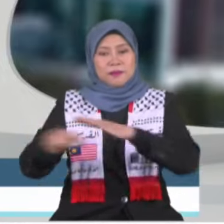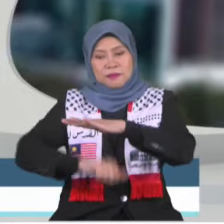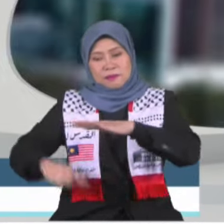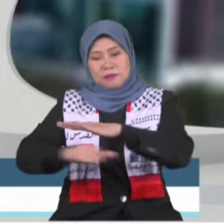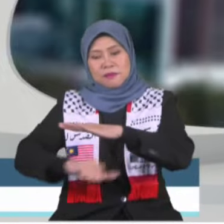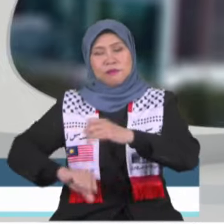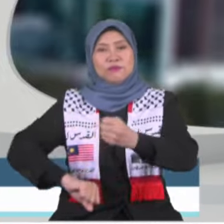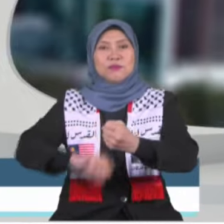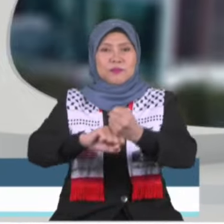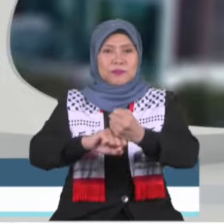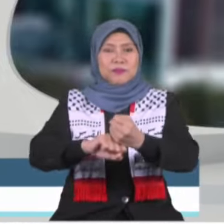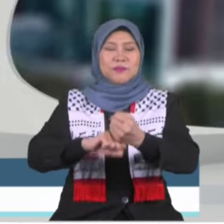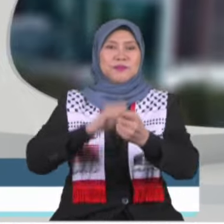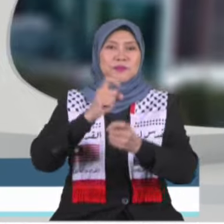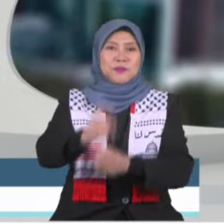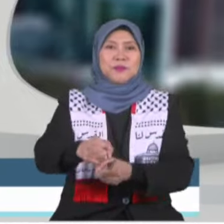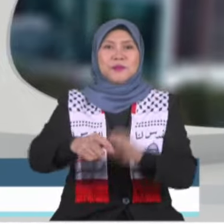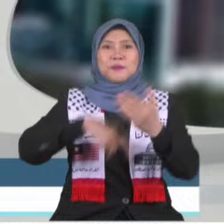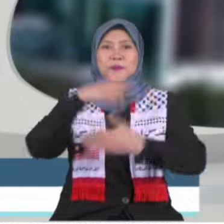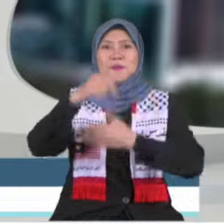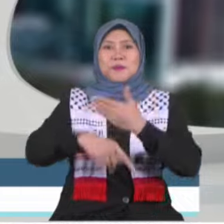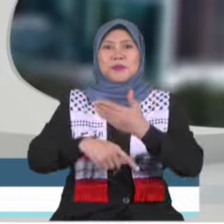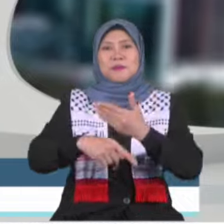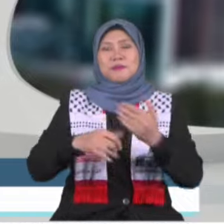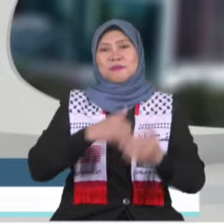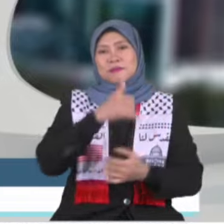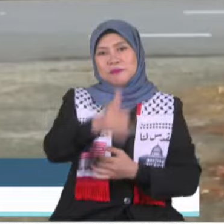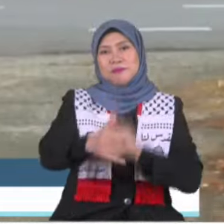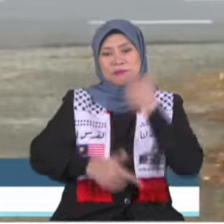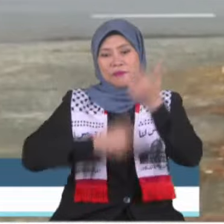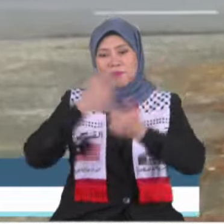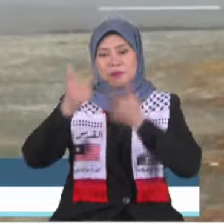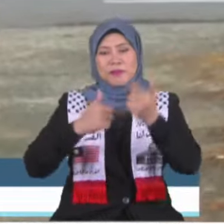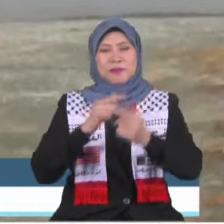asas disampaikan menerusi program Ziarah Kasih.